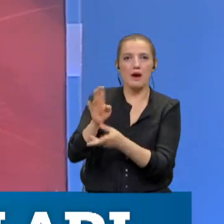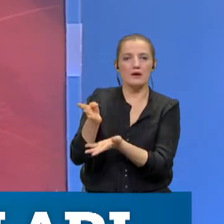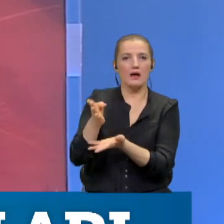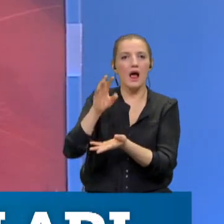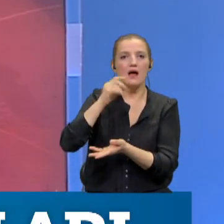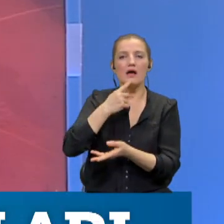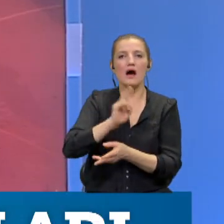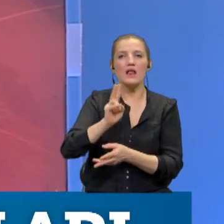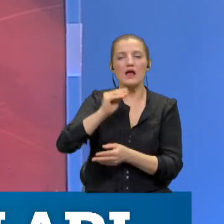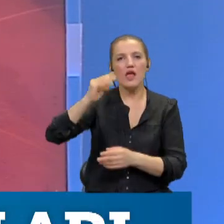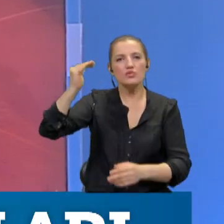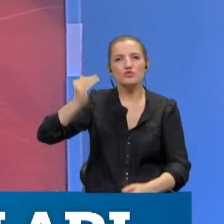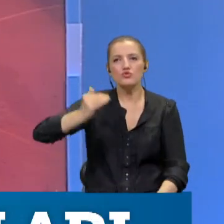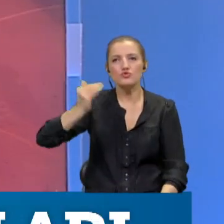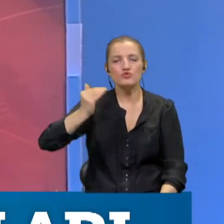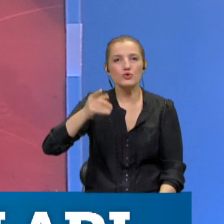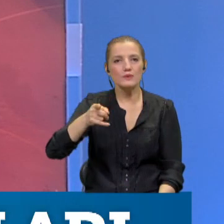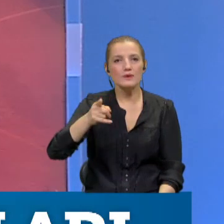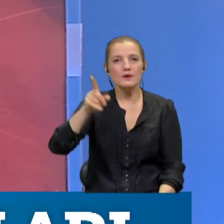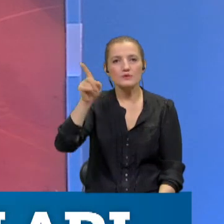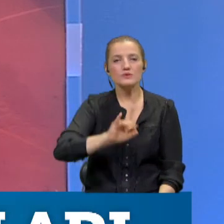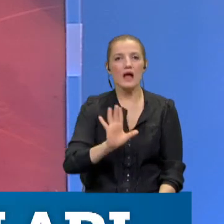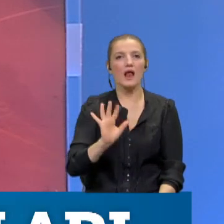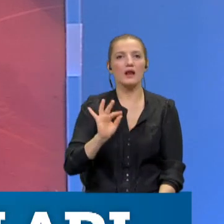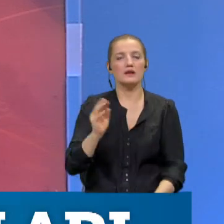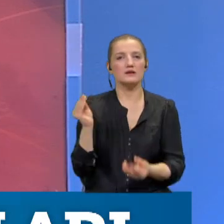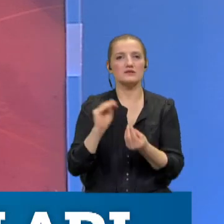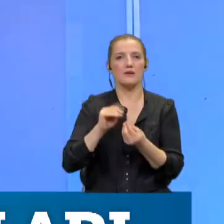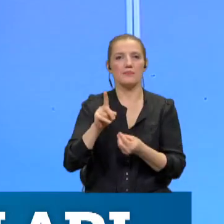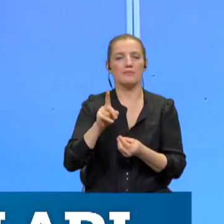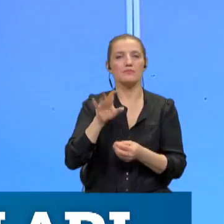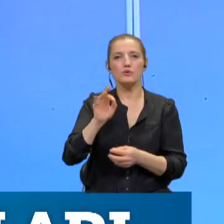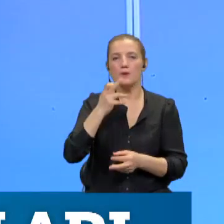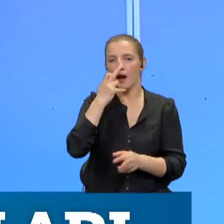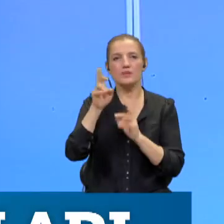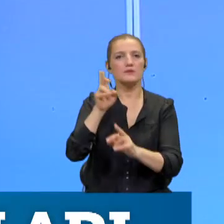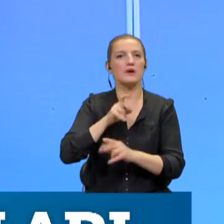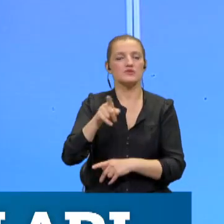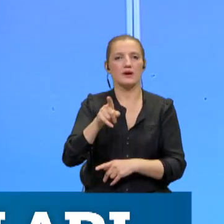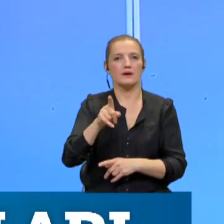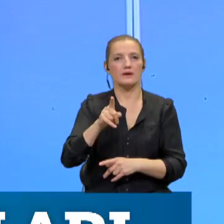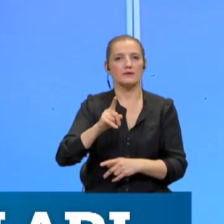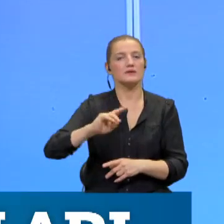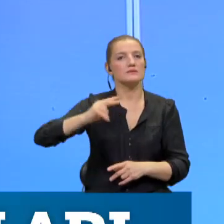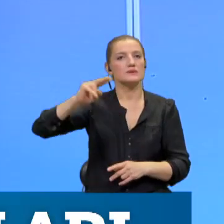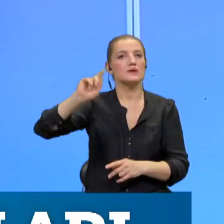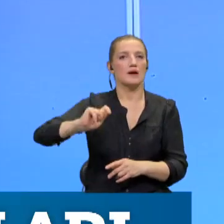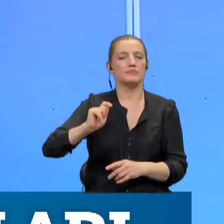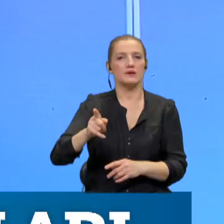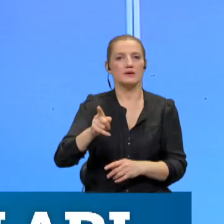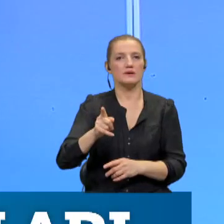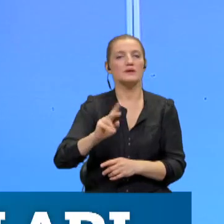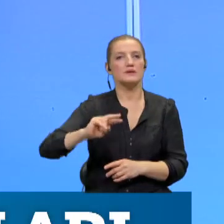elektrikte en düşük kalemi 100 de 50 yaşlı Bu da bir kandırma acı Yani diye kademelendirme dik ya